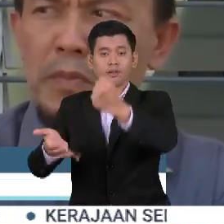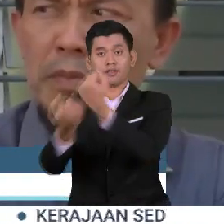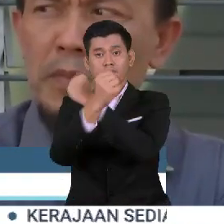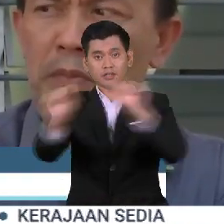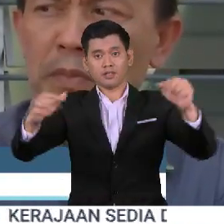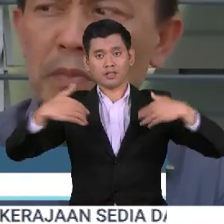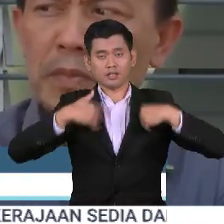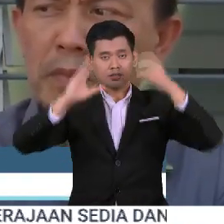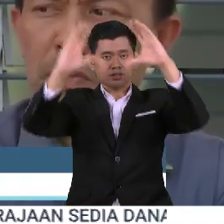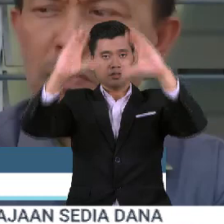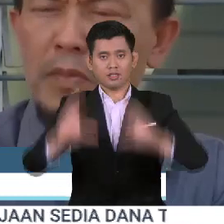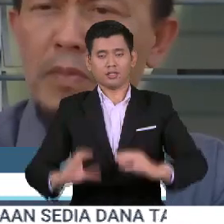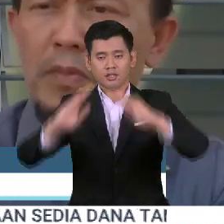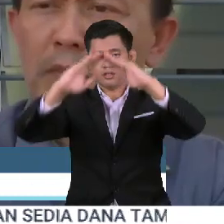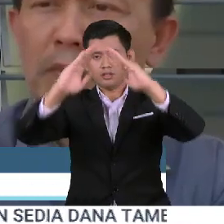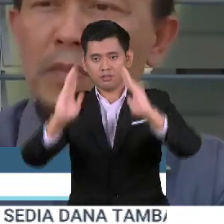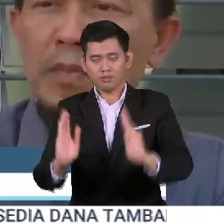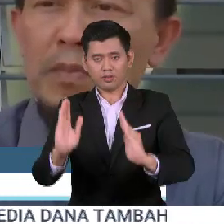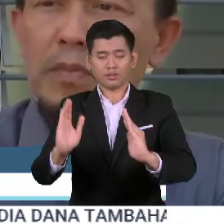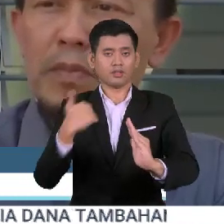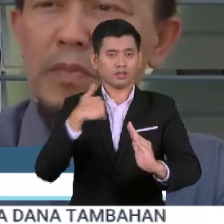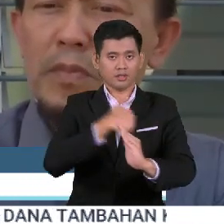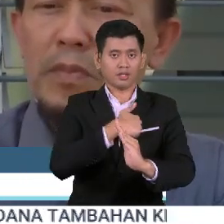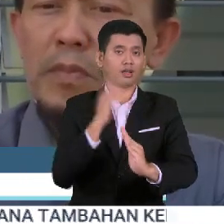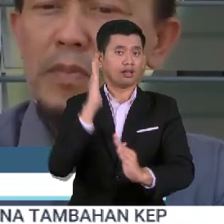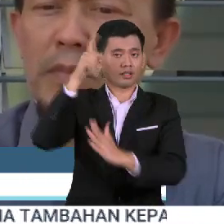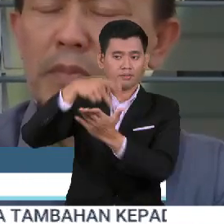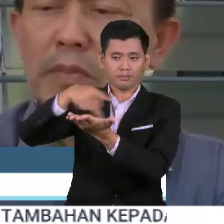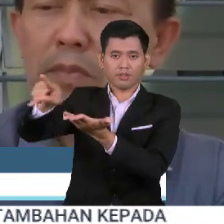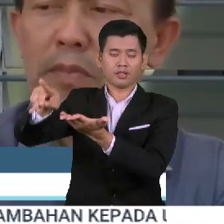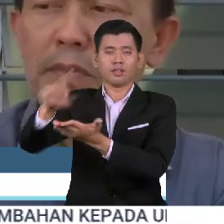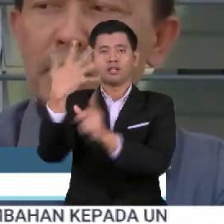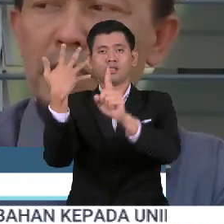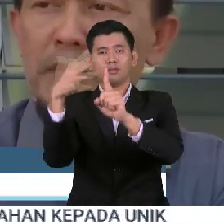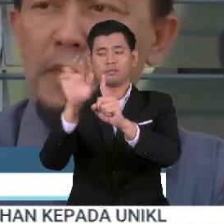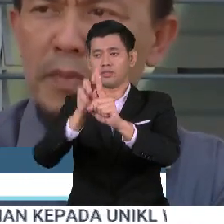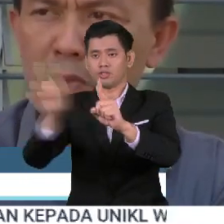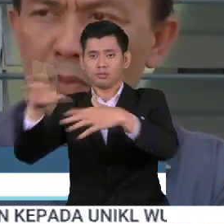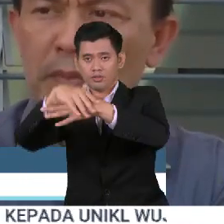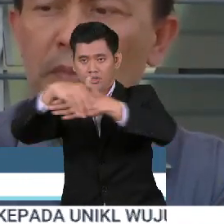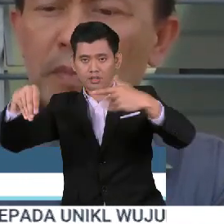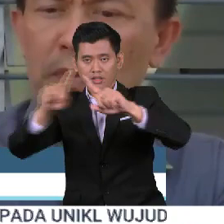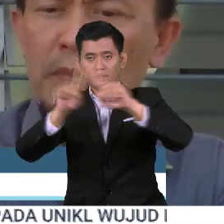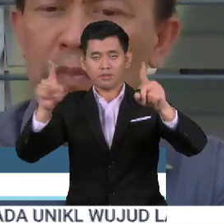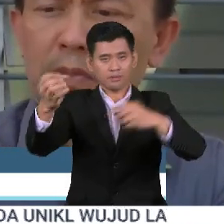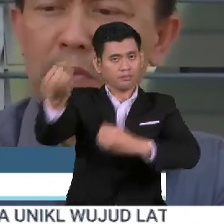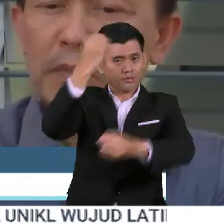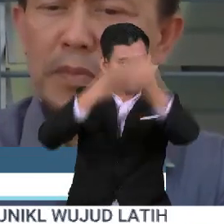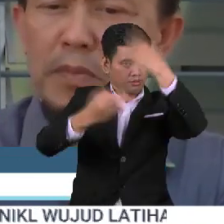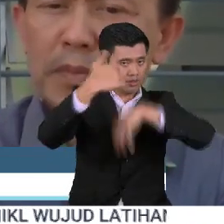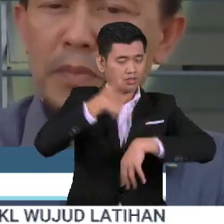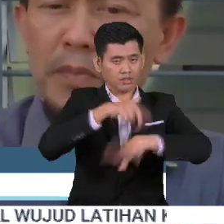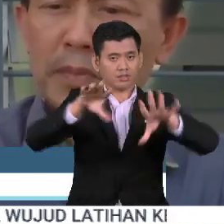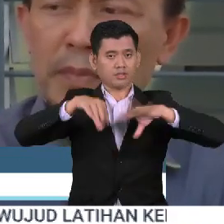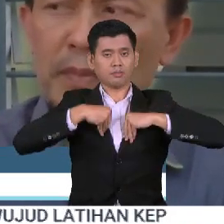sediaan kaidahnya sebuah rumah itu messimem kita akan belanjakan sehingga 15.000 Ringgit tapi maklum balas yang kita